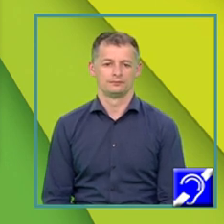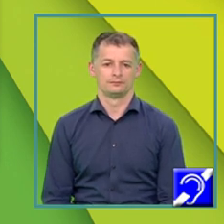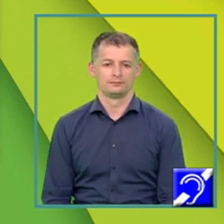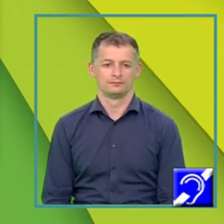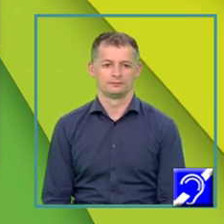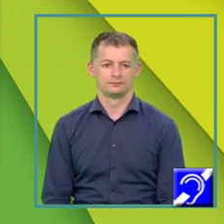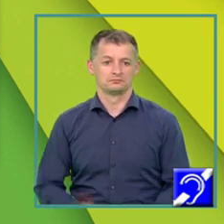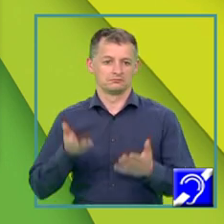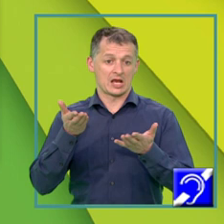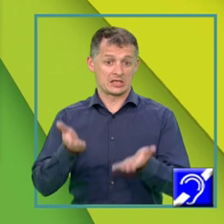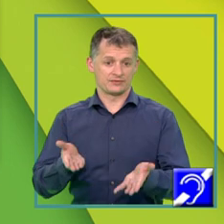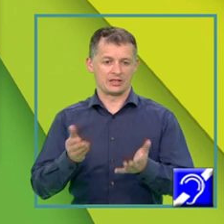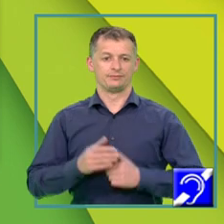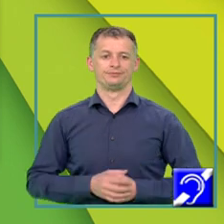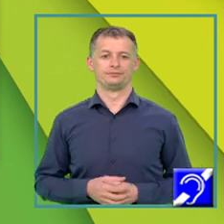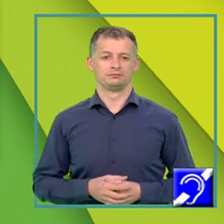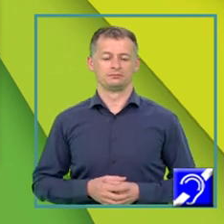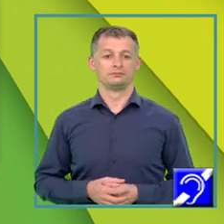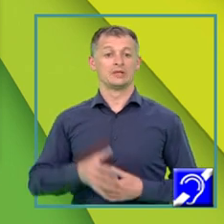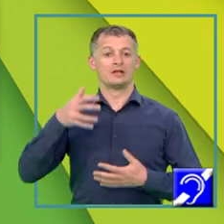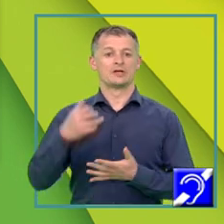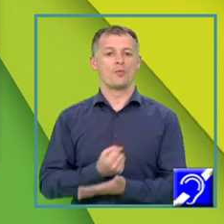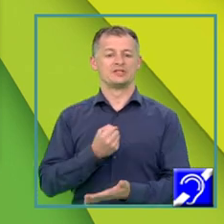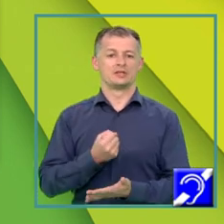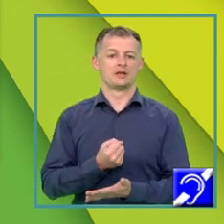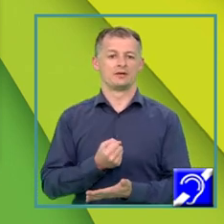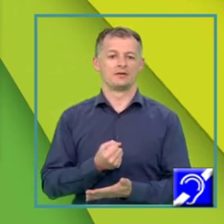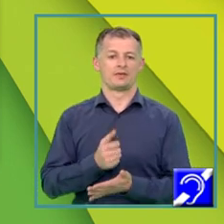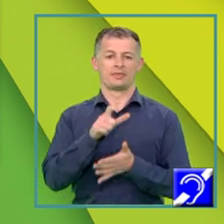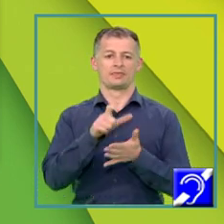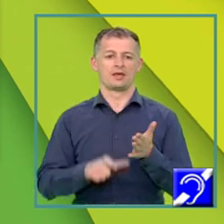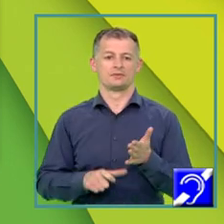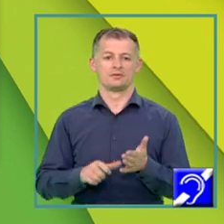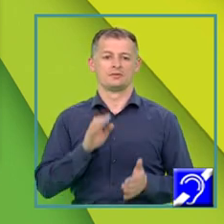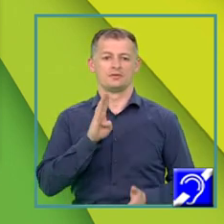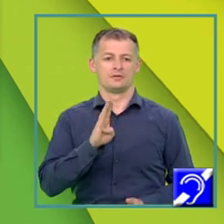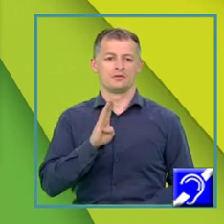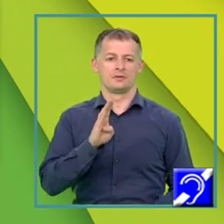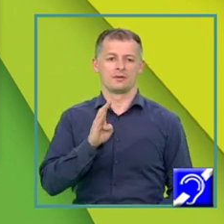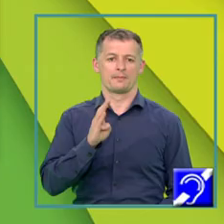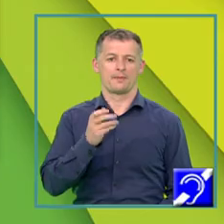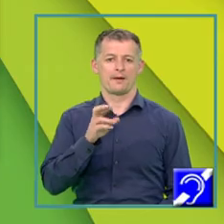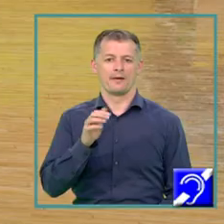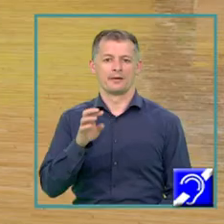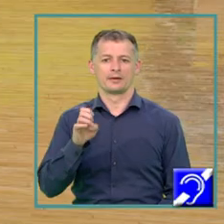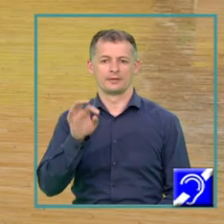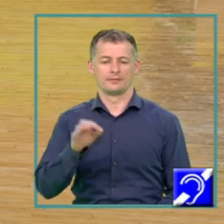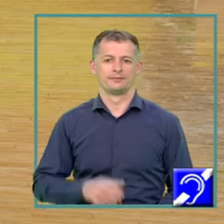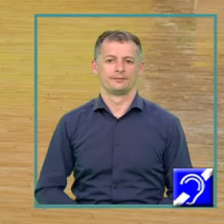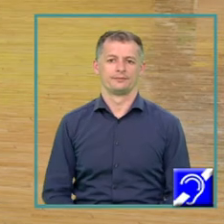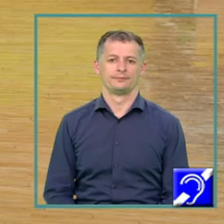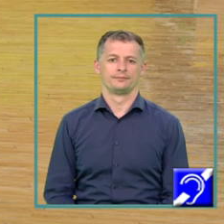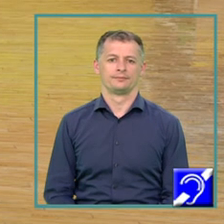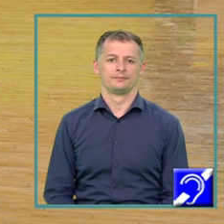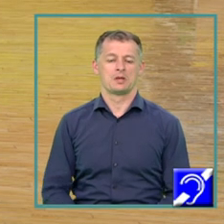astfel se va obține textul va repet nu vă